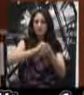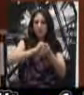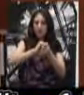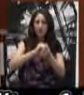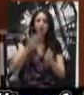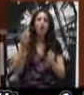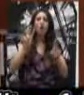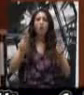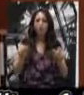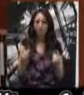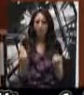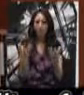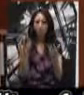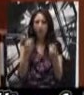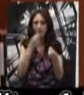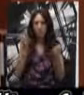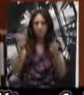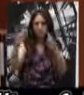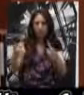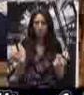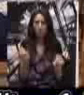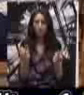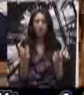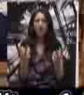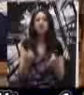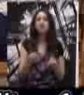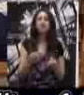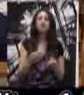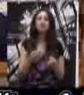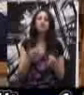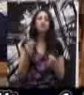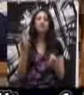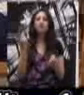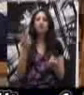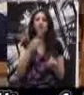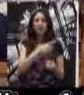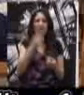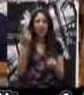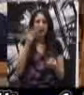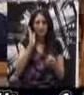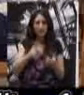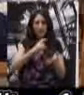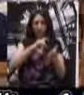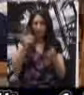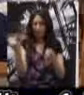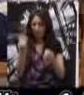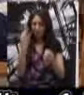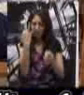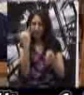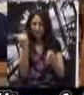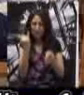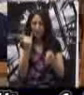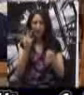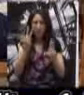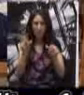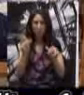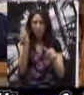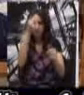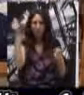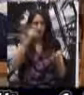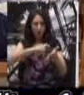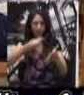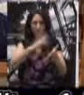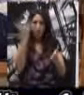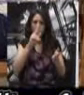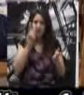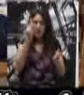تلفزيون وغساله وبوتجاز لعيالي. هم دول اللي انا واخده. تلفزيون وغساله وبوتجاز وتمضي 72 وصل؟ ما هو هو قال لي ما